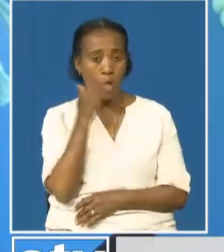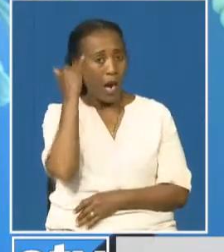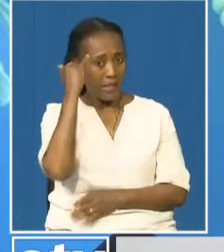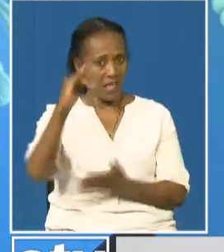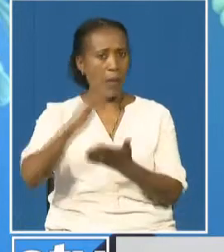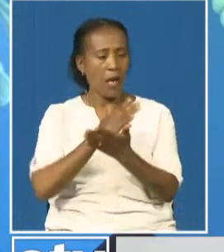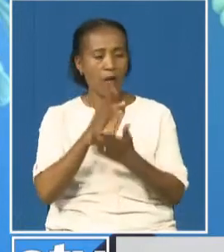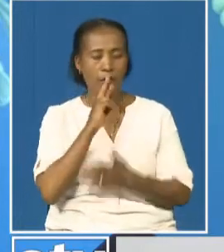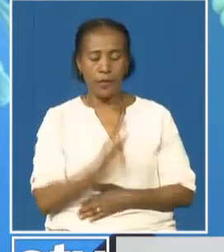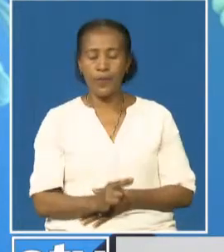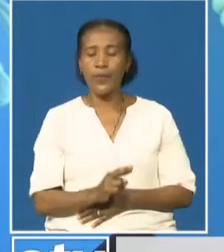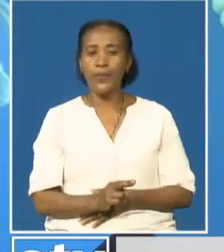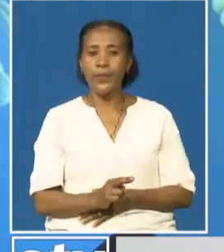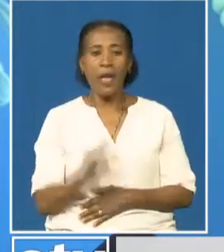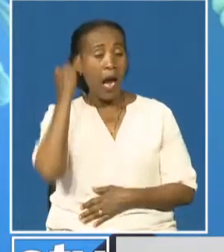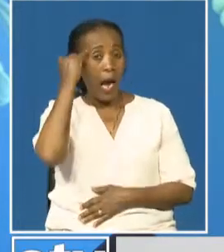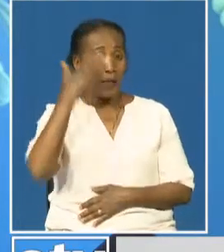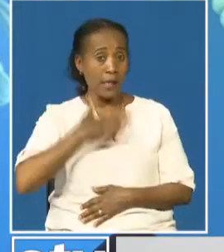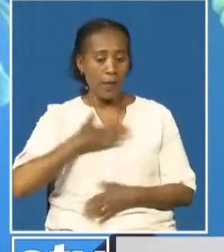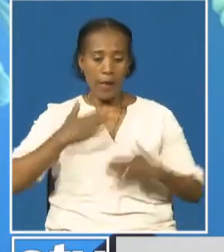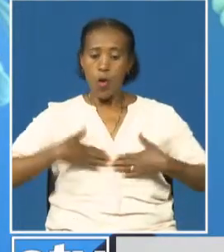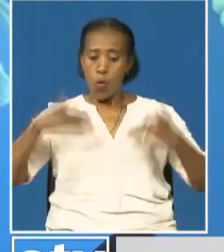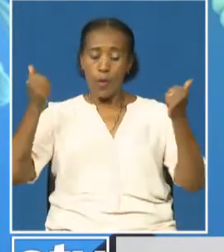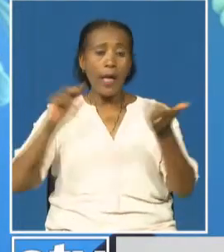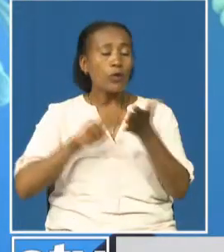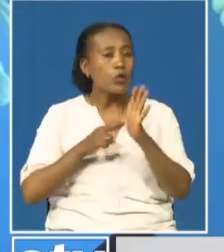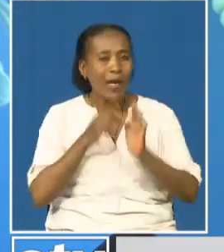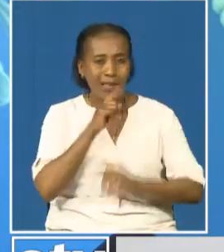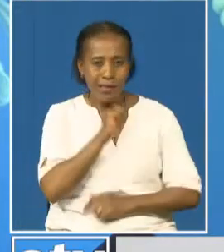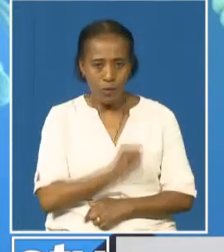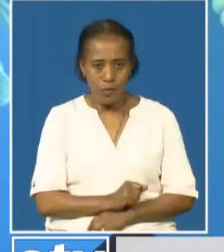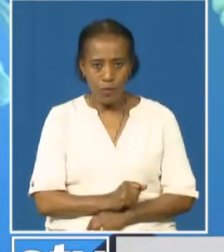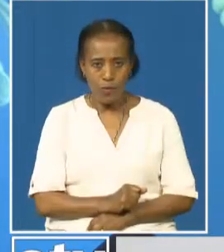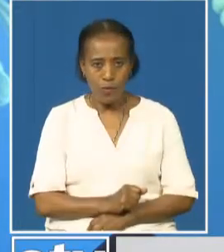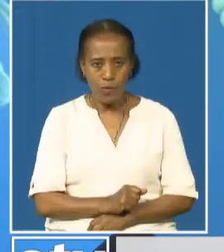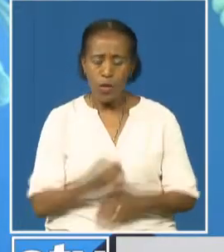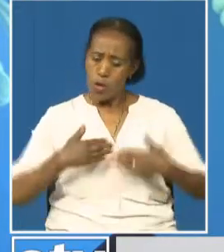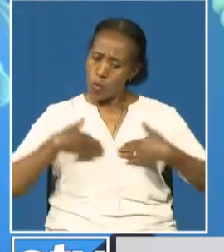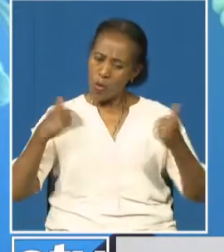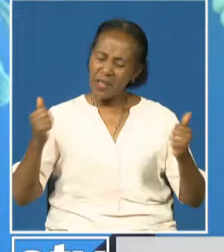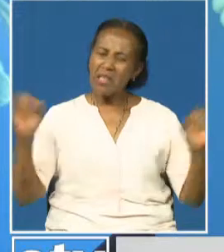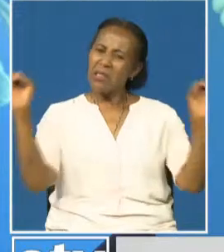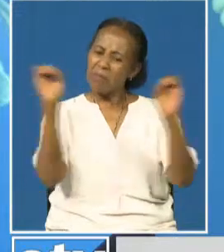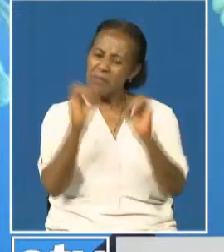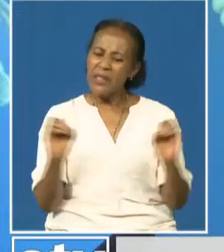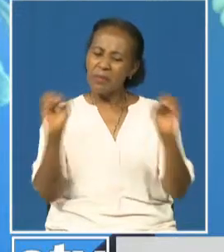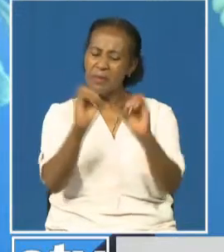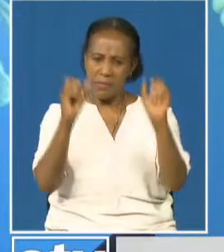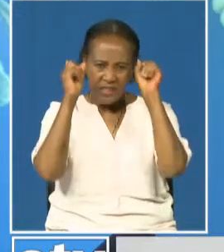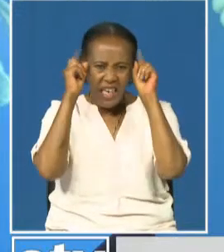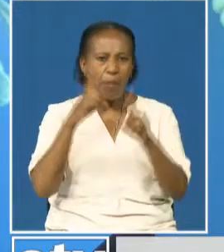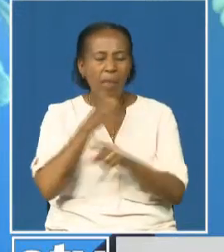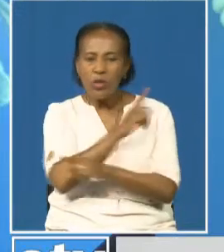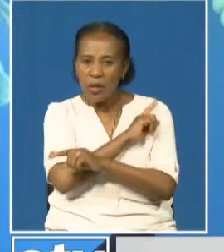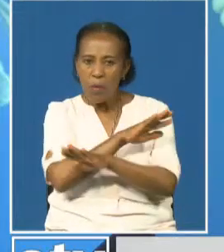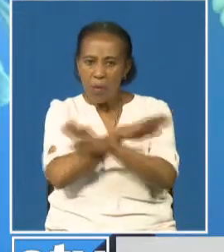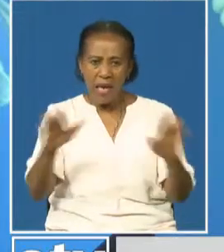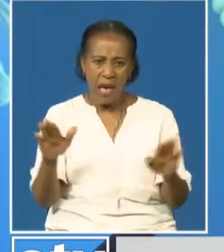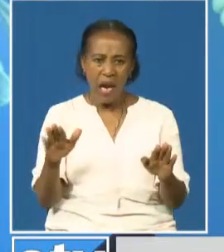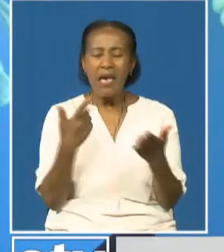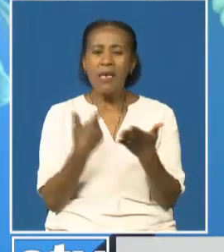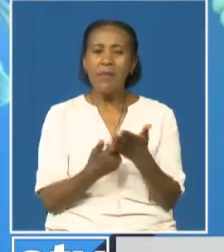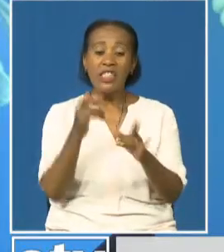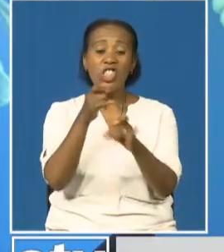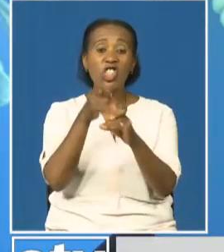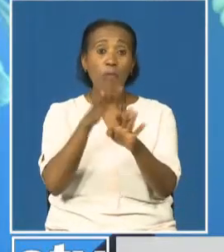ሐሳብን አካፍለን እስቲ። ሐሳቤ ያው ወጣቶች ማለት ነው። እሺ ወጣቶች ምንም እየገባቸው አይደለም። በቃ አሁን ጭራሽም በጅማ